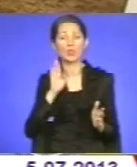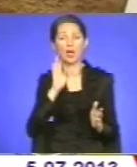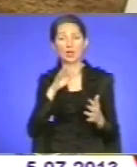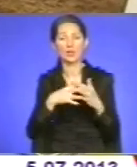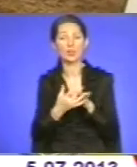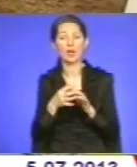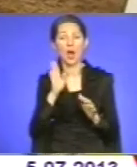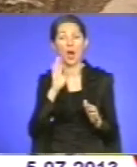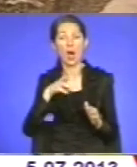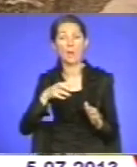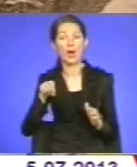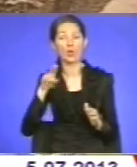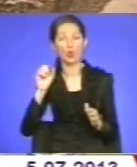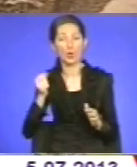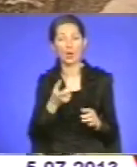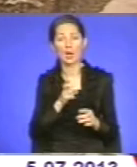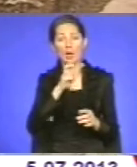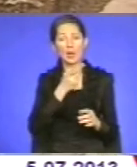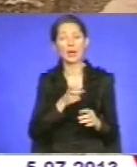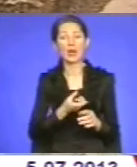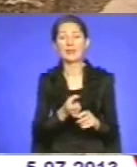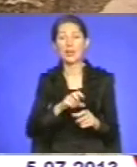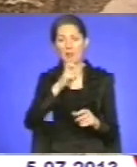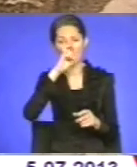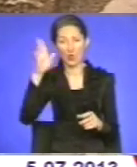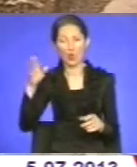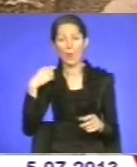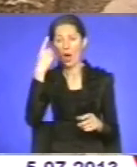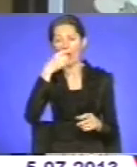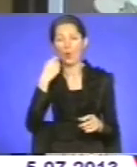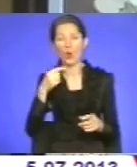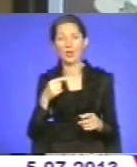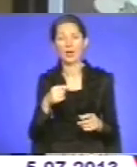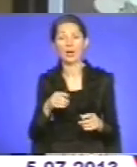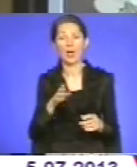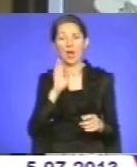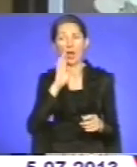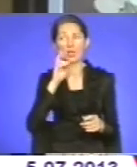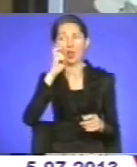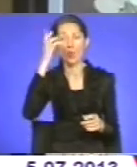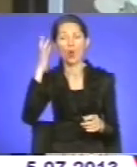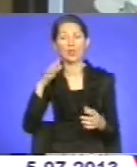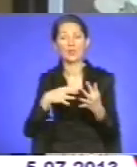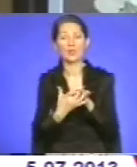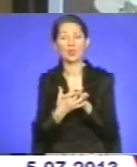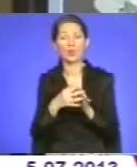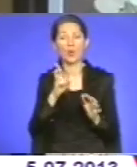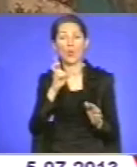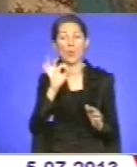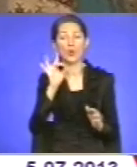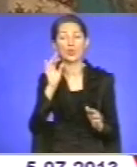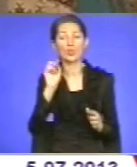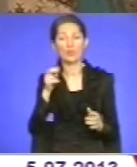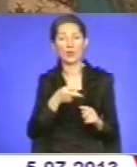найбільш відомою стала ікона Пресвятої Діви у селі Борщів, що на Львівщині, яка зображена як українська сільська жінка.